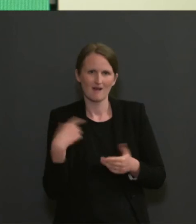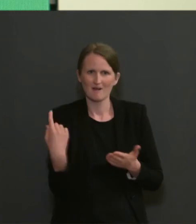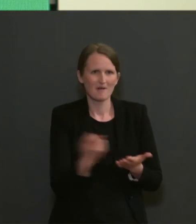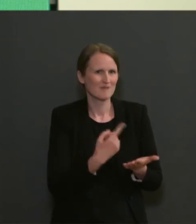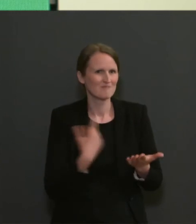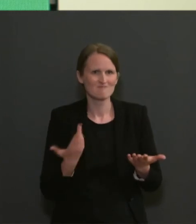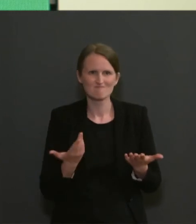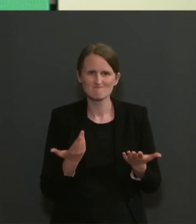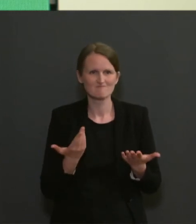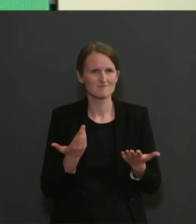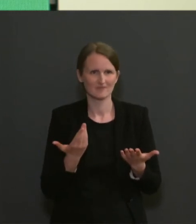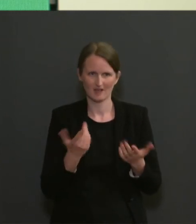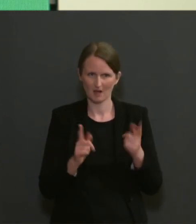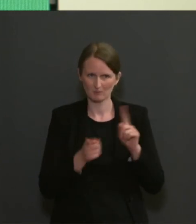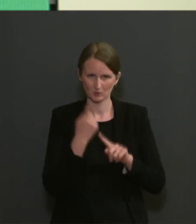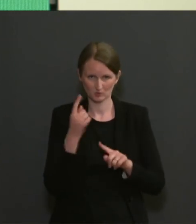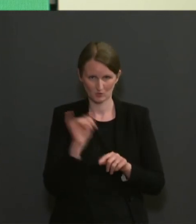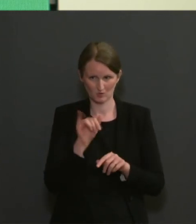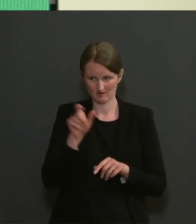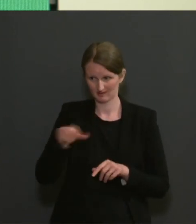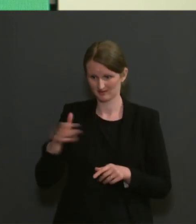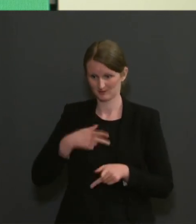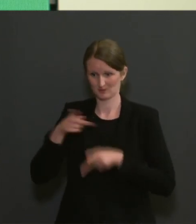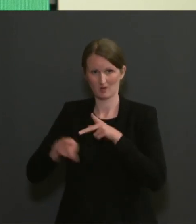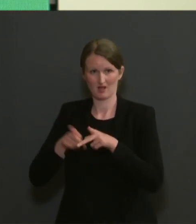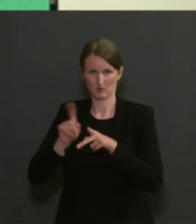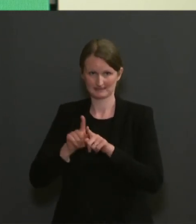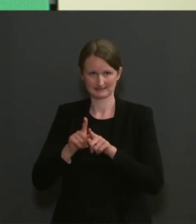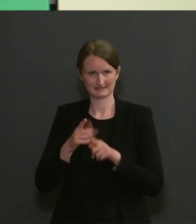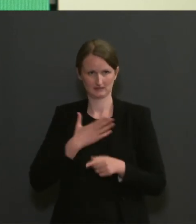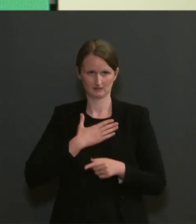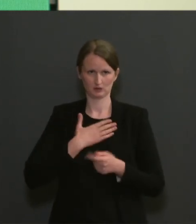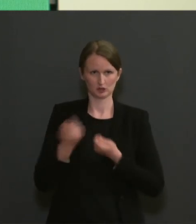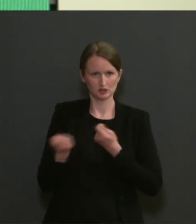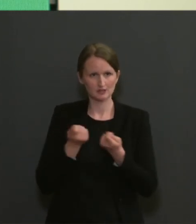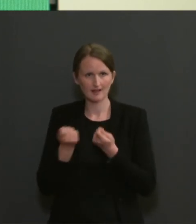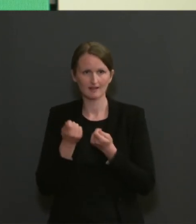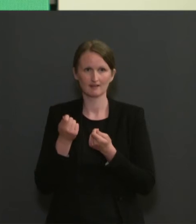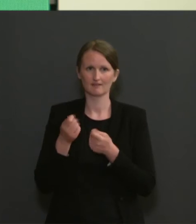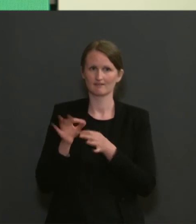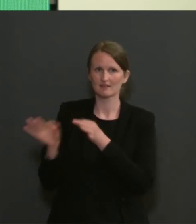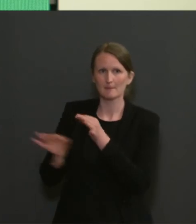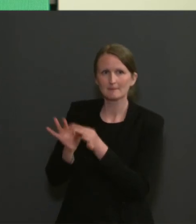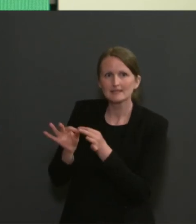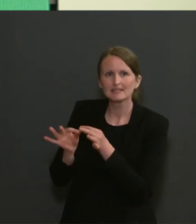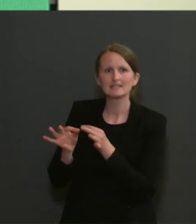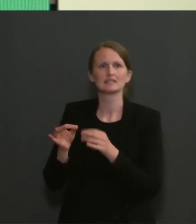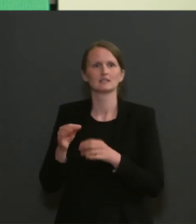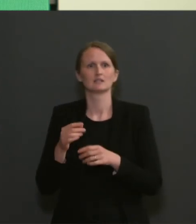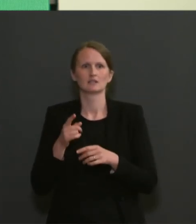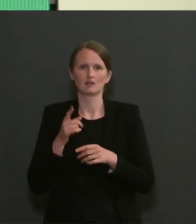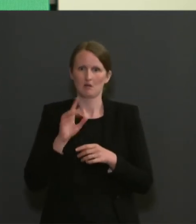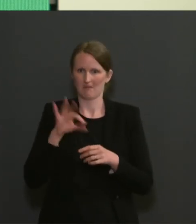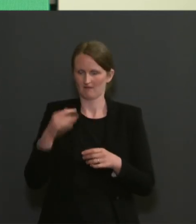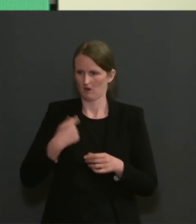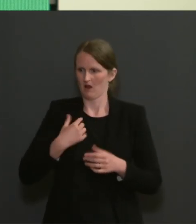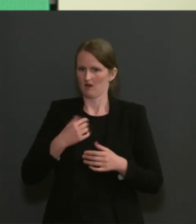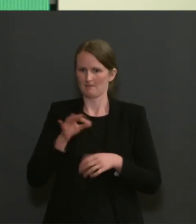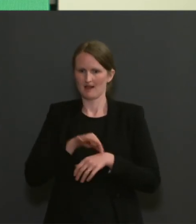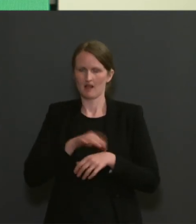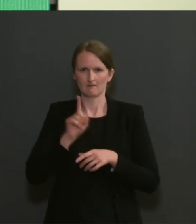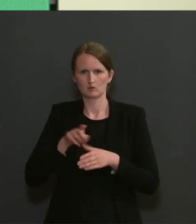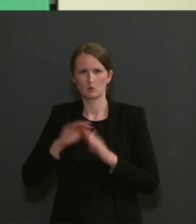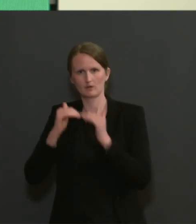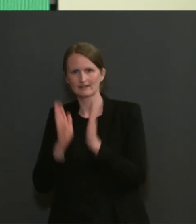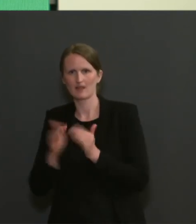de santé personnelle et de santé de leur entourage avec des quarantaines et des isolements. Il est heureux que ces derniers